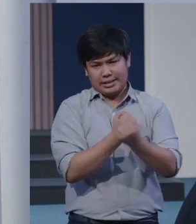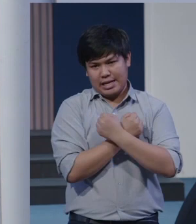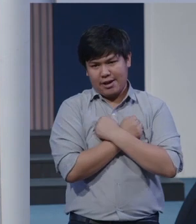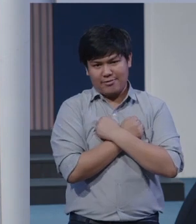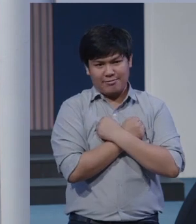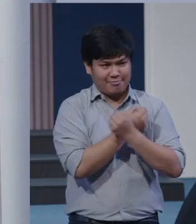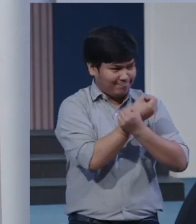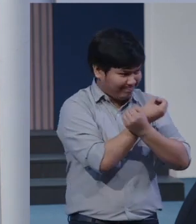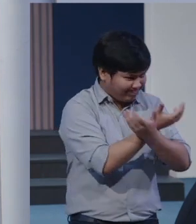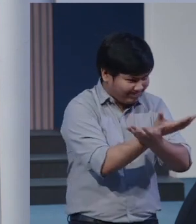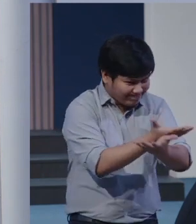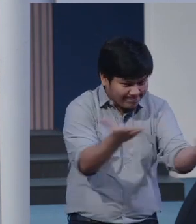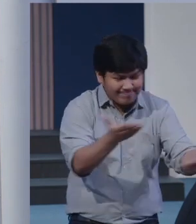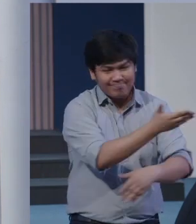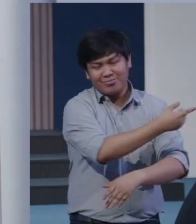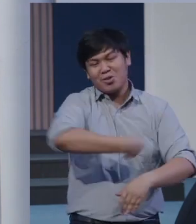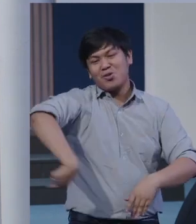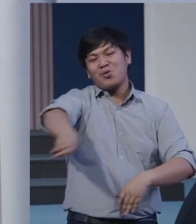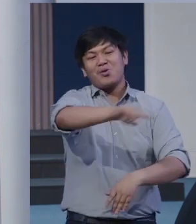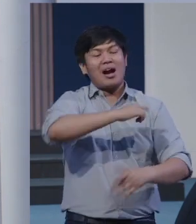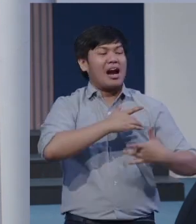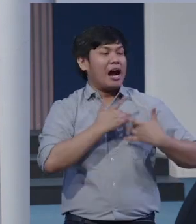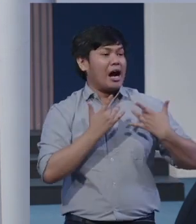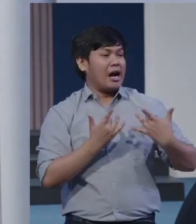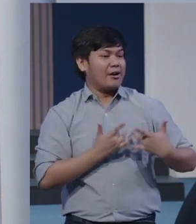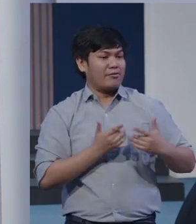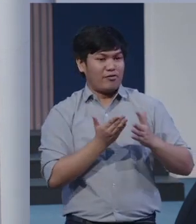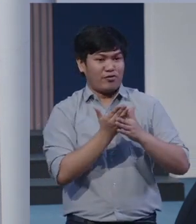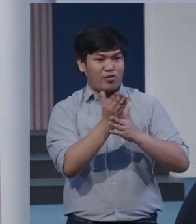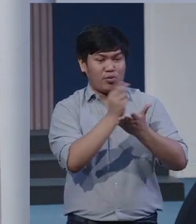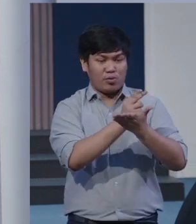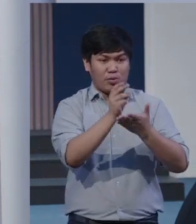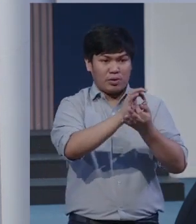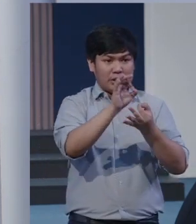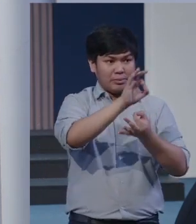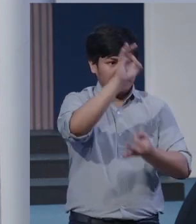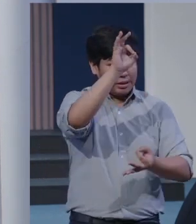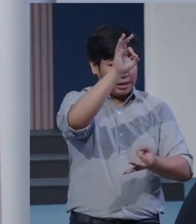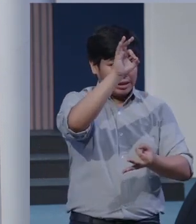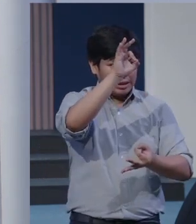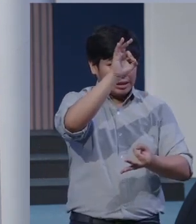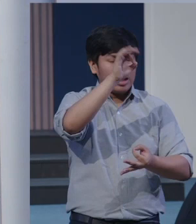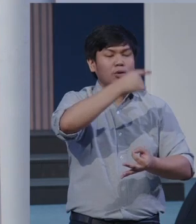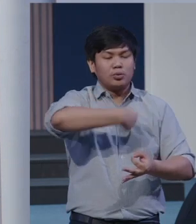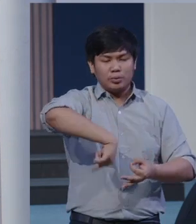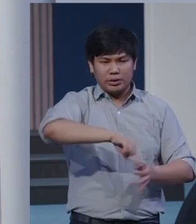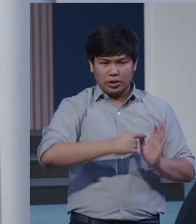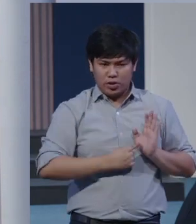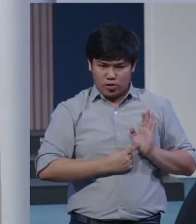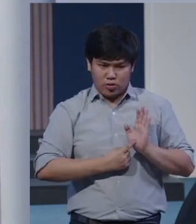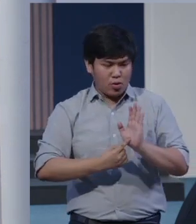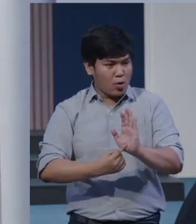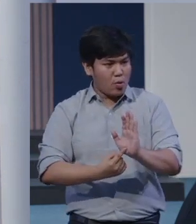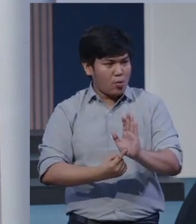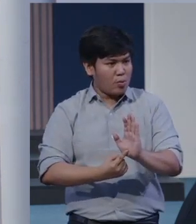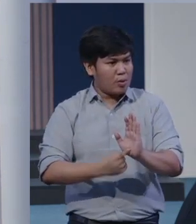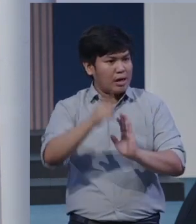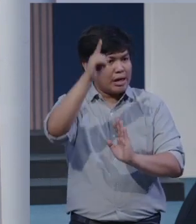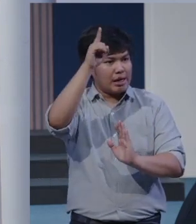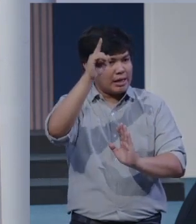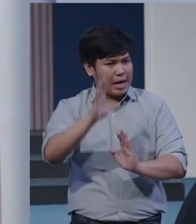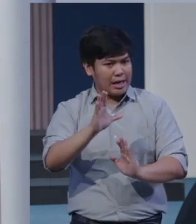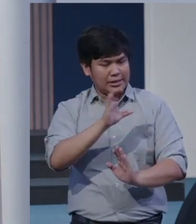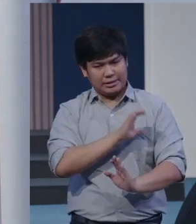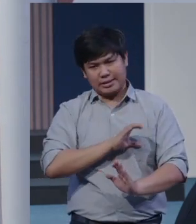poured into our hearts through the Holy Spirit who has been given to us kaya ba natin ito Pastor